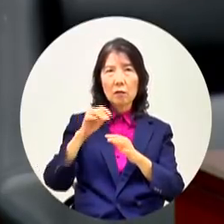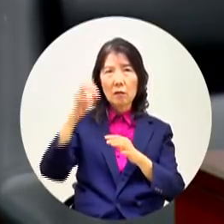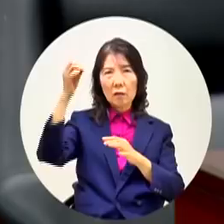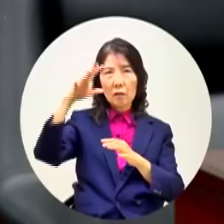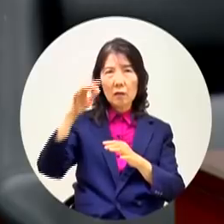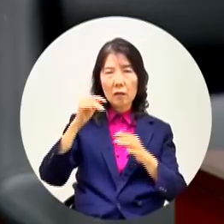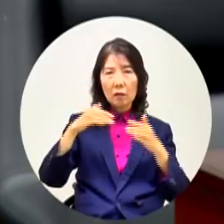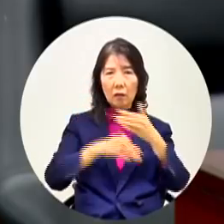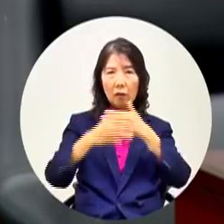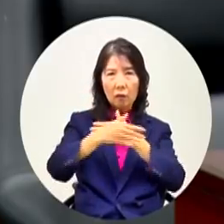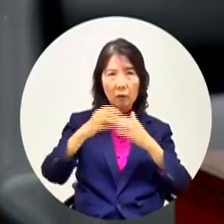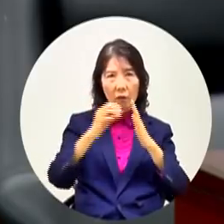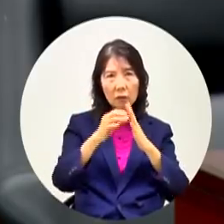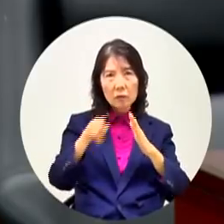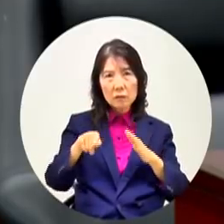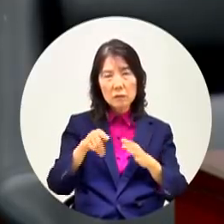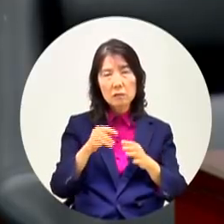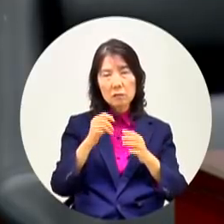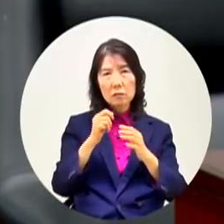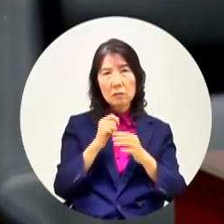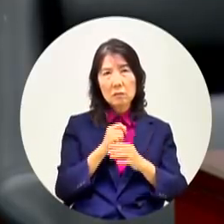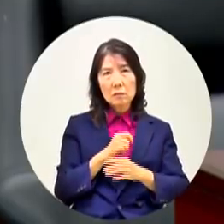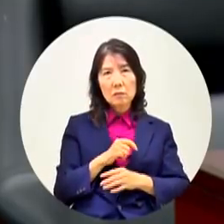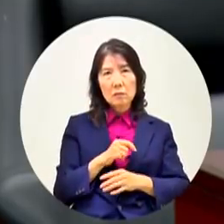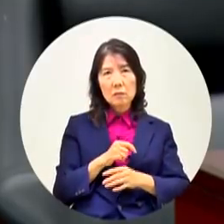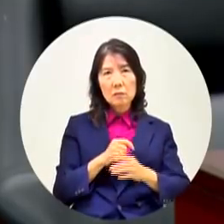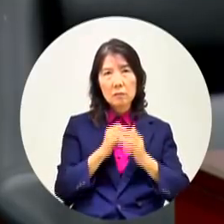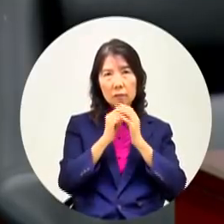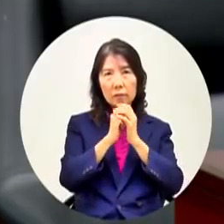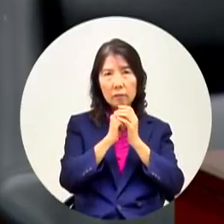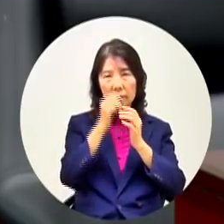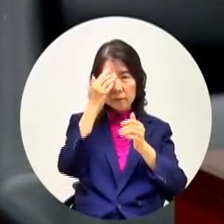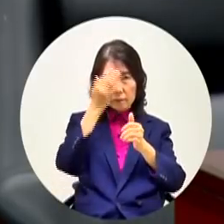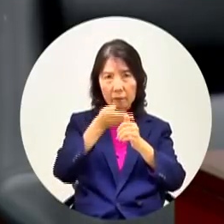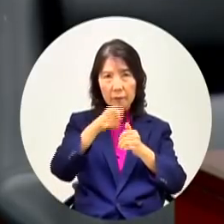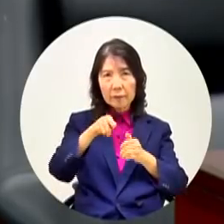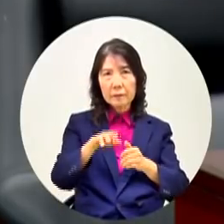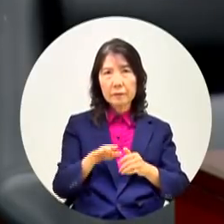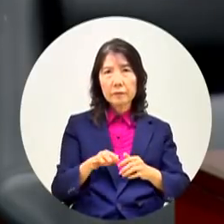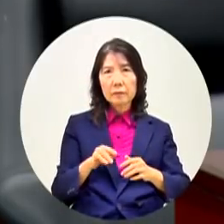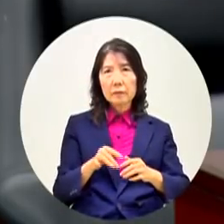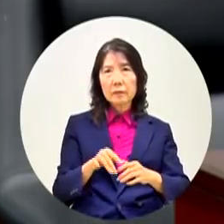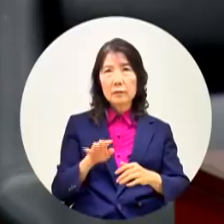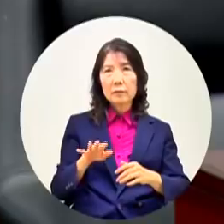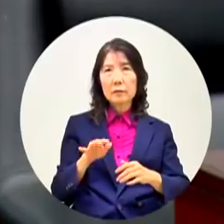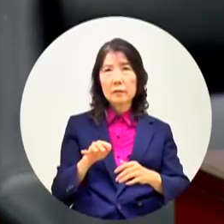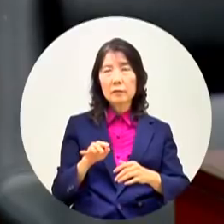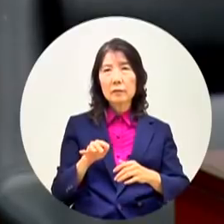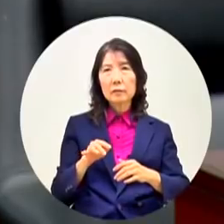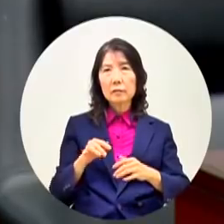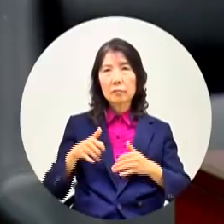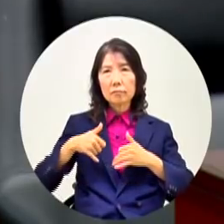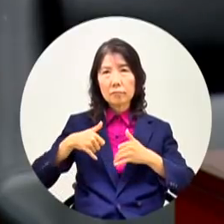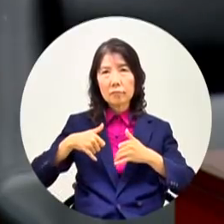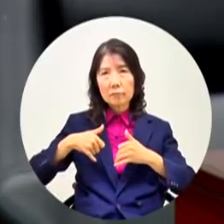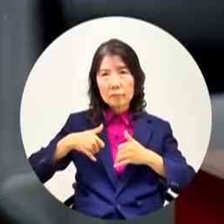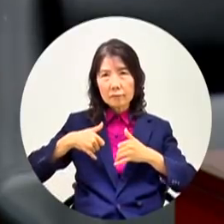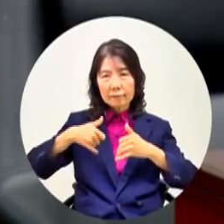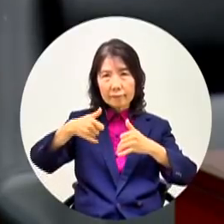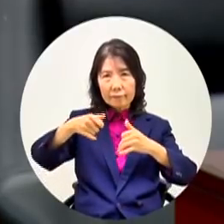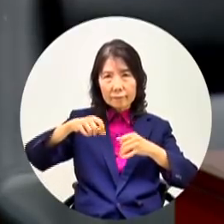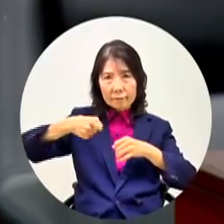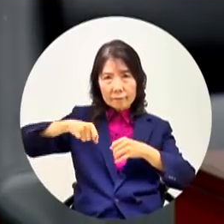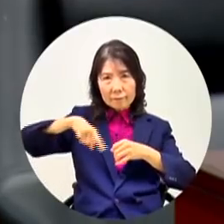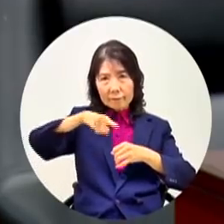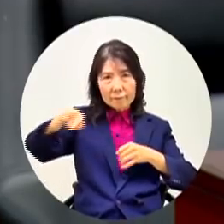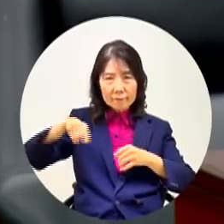通局，我伫遮要麻烦吼，其实吼，这个是我们替这个汽车用路人的一个关心吼，这嘛